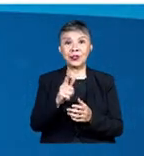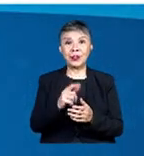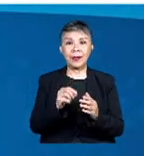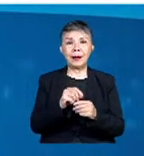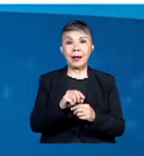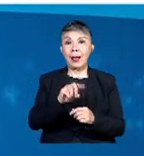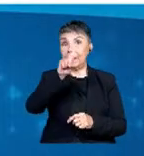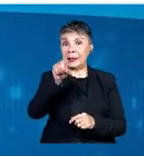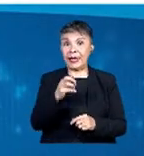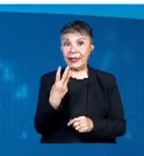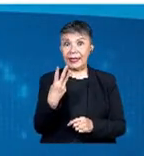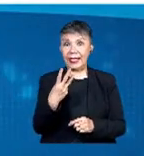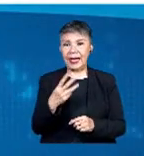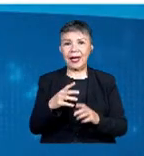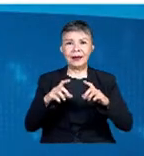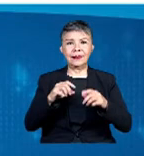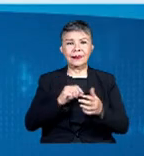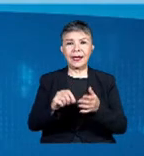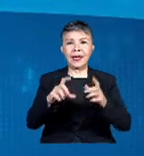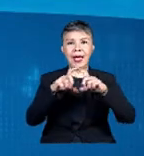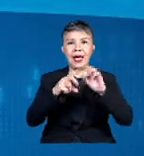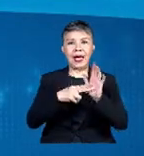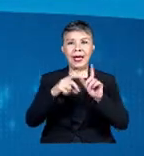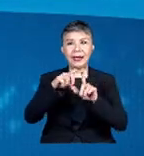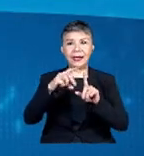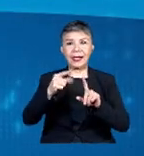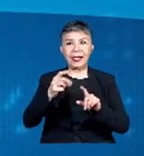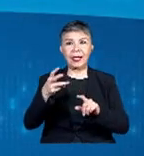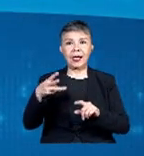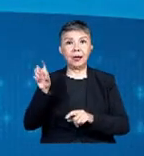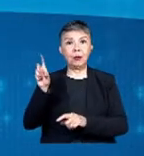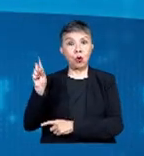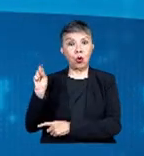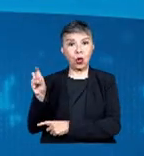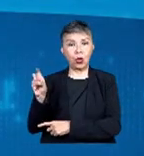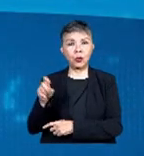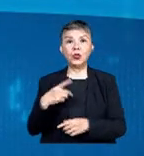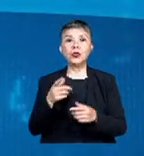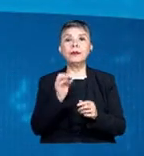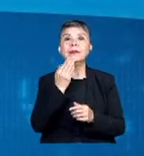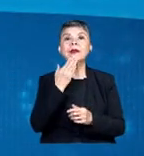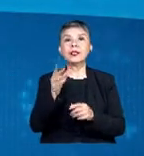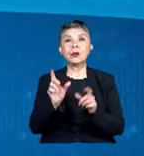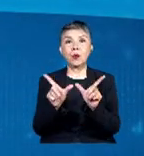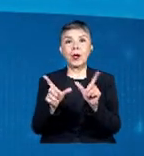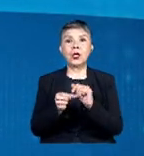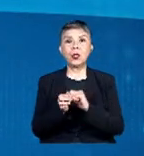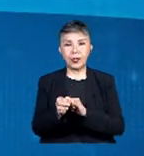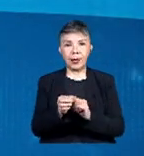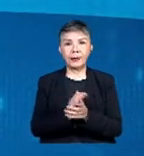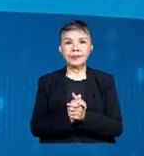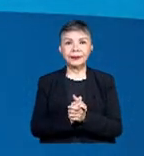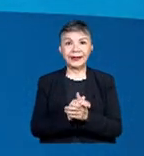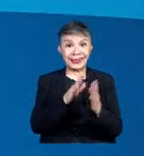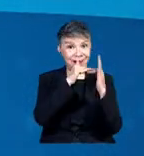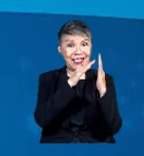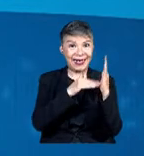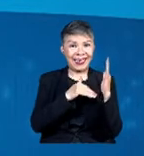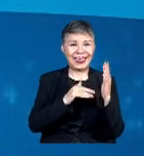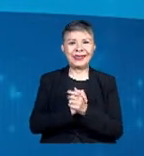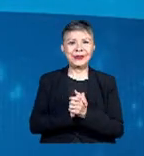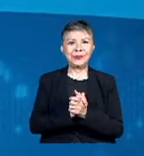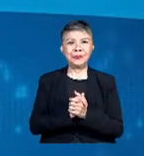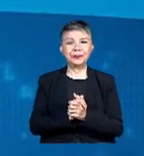bacakan pertanyaan dari Andre, ini dari Bogor. Pertanyaannya ditujukan untuk Pak Wali Kota, Pak Benhur ya Pak ya. Izin saya bacakan terlebih